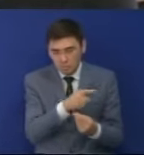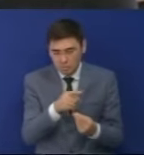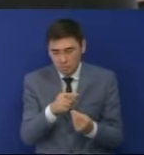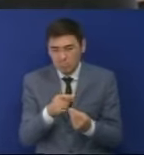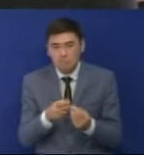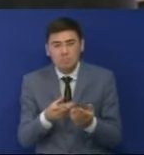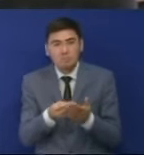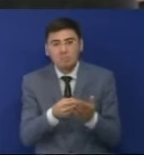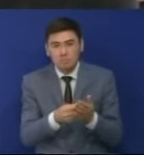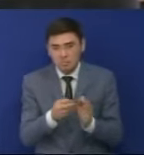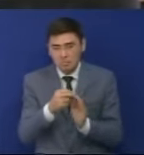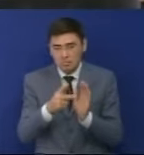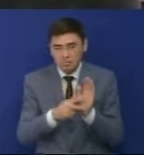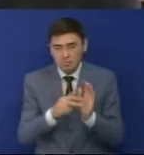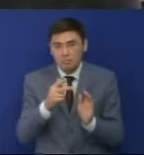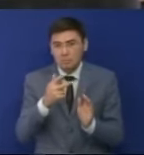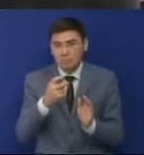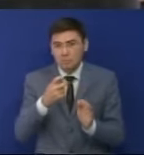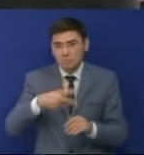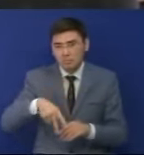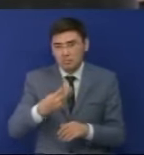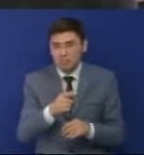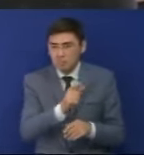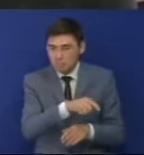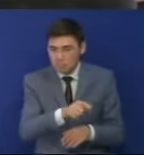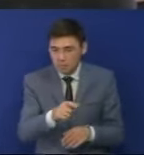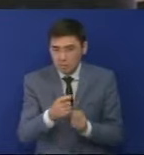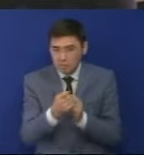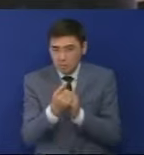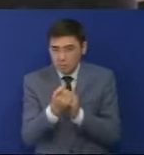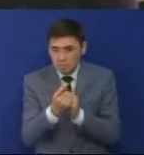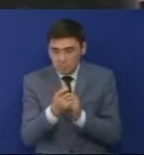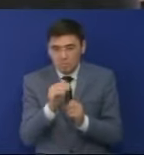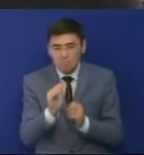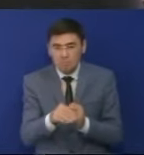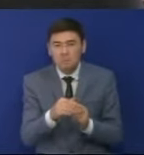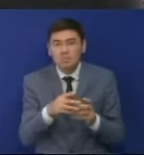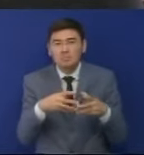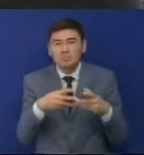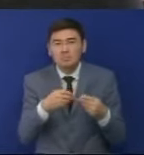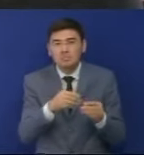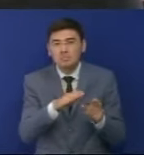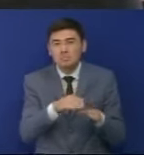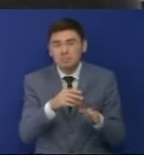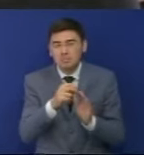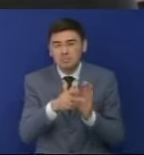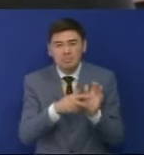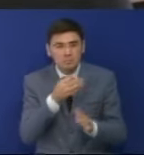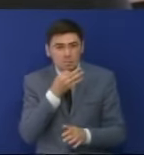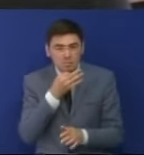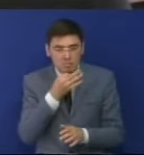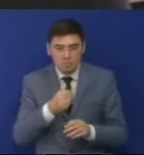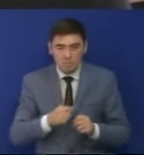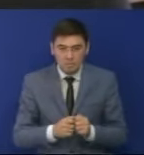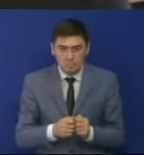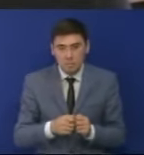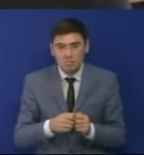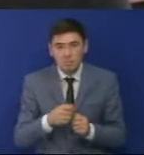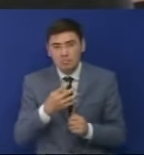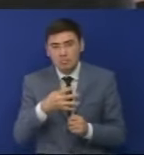Бұл 18 мың 322 адам. Оның ішінде 11 мың кәмелеттік жасқа толмаған бала бар. Отбасылардың